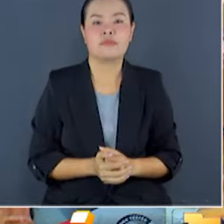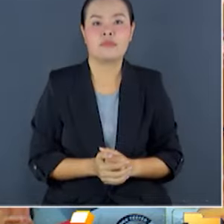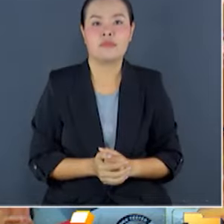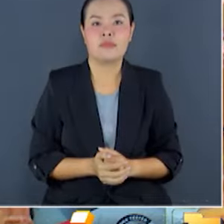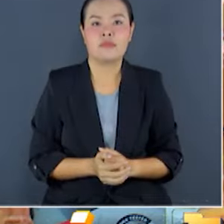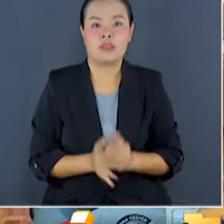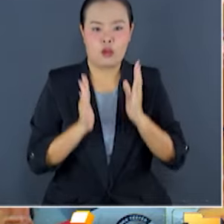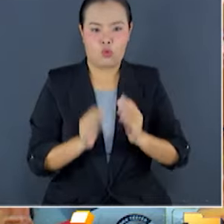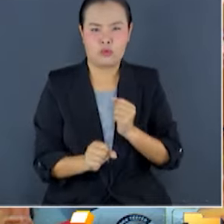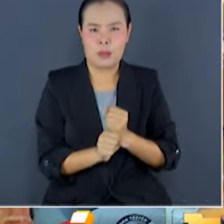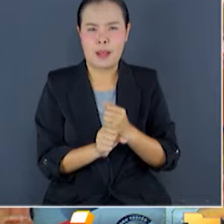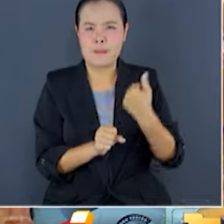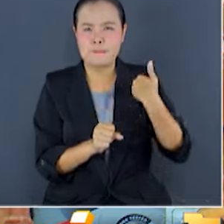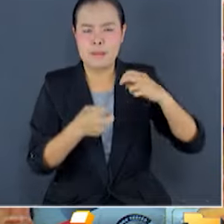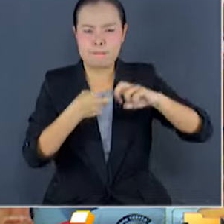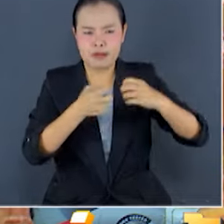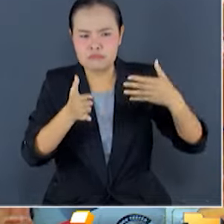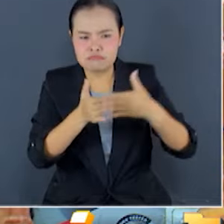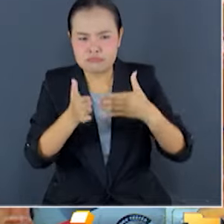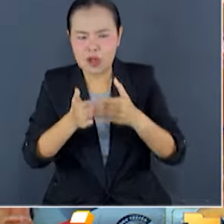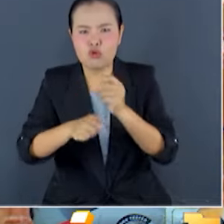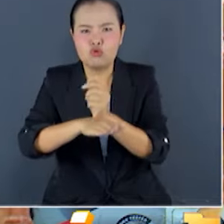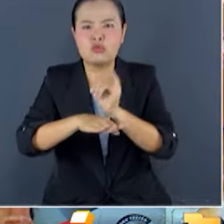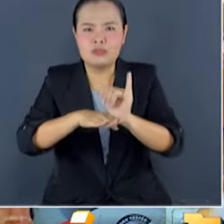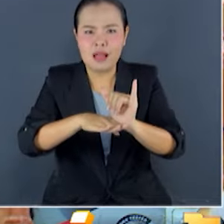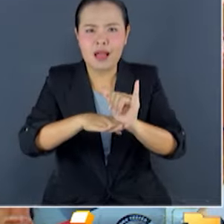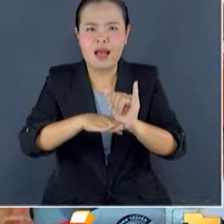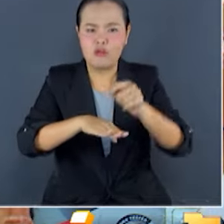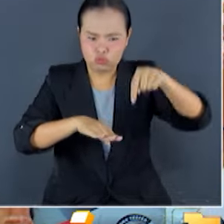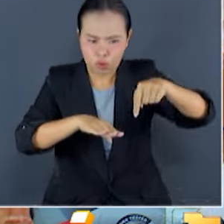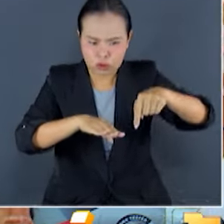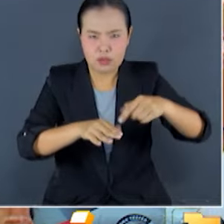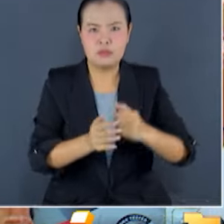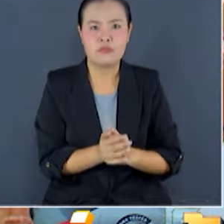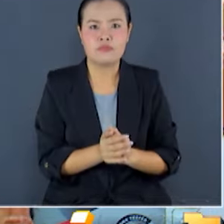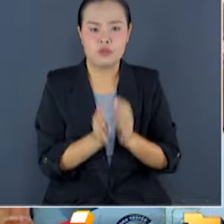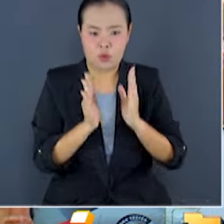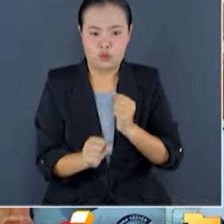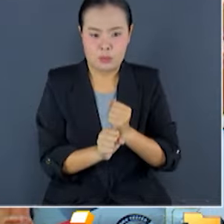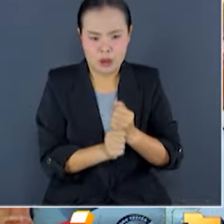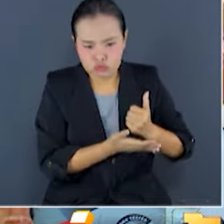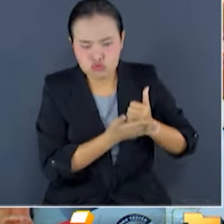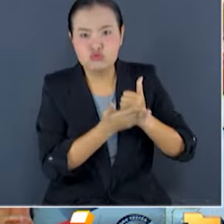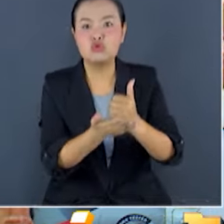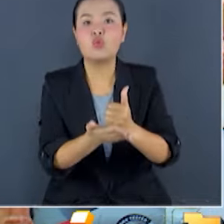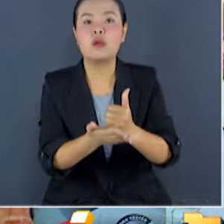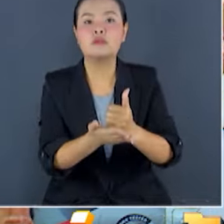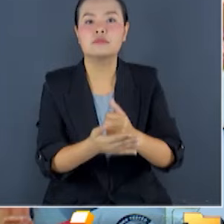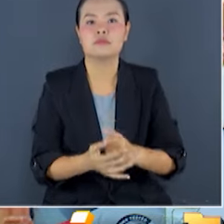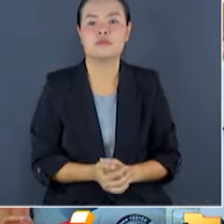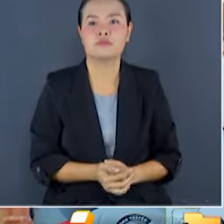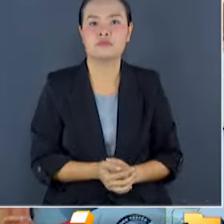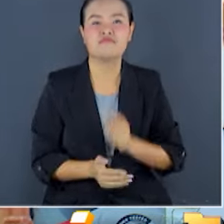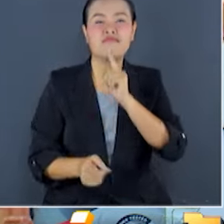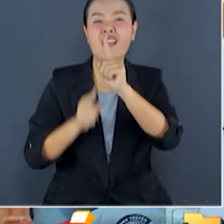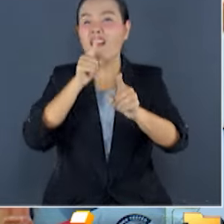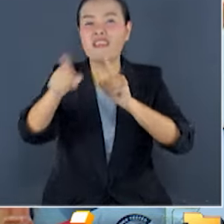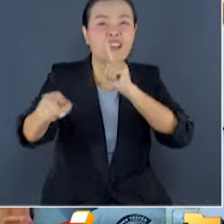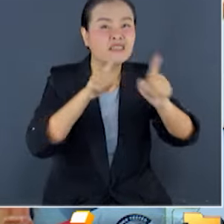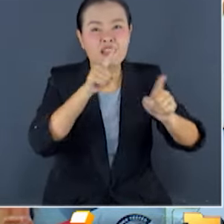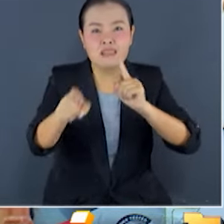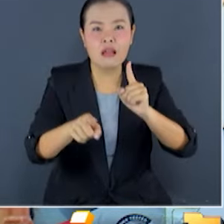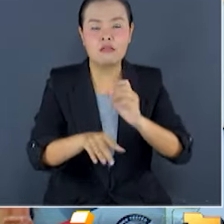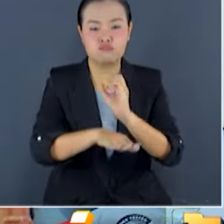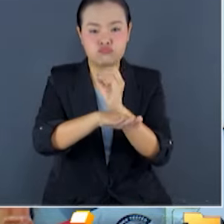เจ้าหน้าที่บอกเลยถ้ามันมีอะไรติดขัดเนี่ยทำที่อยุธยาเลยเพราะตอนนี้คุณอยู่ที่อยุธยาแล้วเจ้าหน้าที่ทั้งจังหวัดเนี่ยเขาจะมาช่วยคุณแล้วปรากฏด่าทุกคนด่